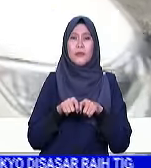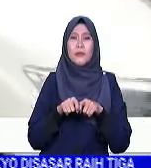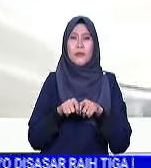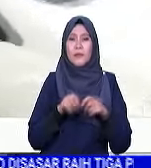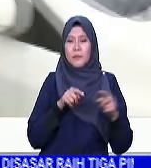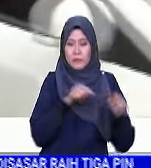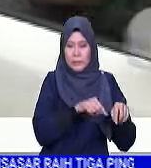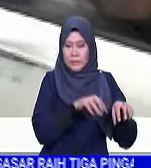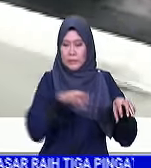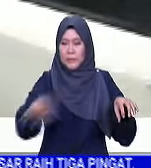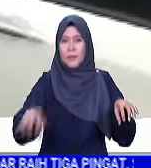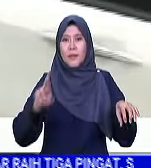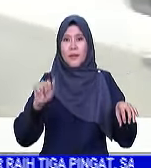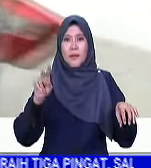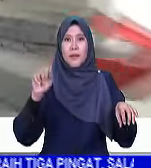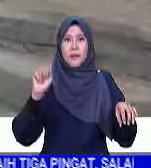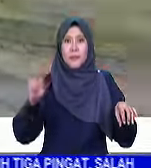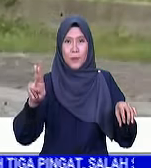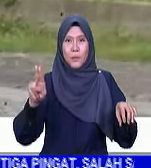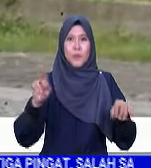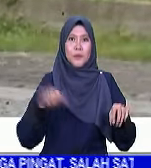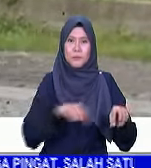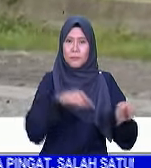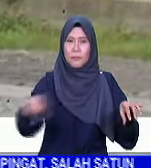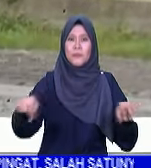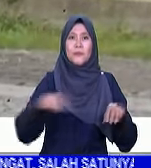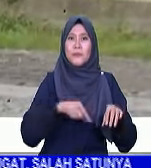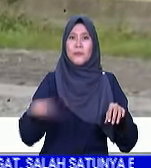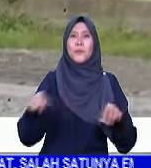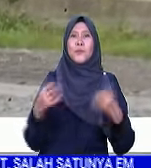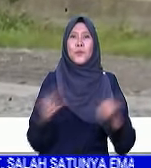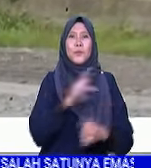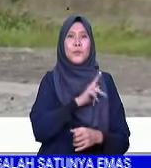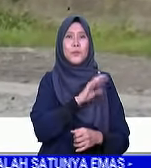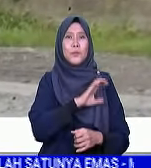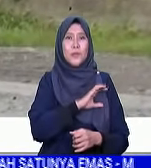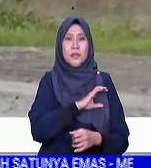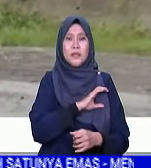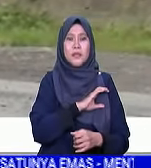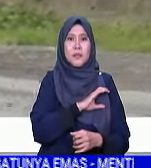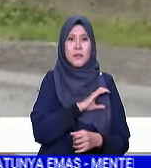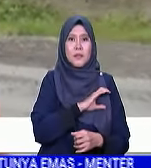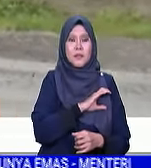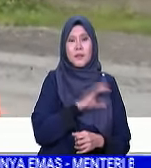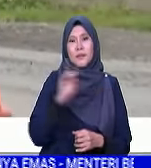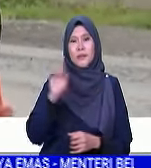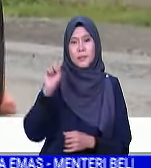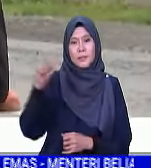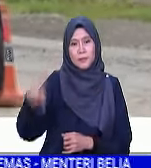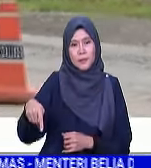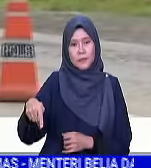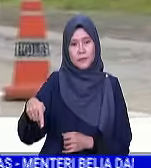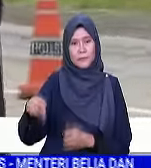menghubungkan Ranau dan juga ke Pantai Timur Sabah. Dan bersama-sama saya ialah Ketua Polis Daerah Tuaran, DSP Muhammad Hamizi Halim. Baik